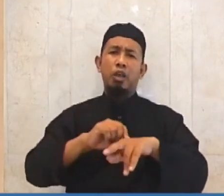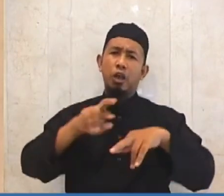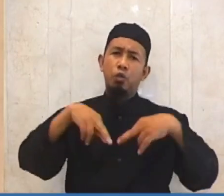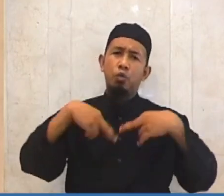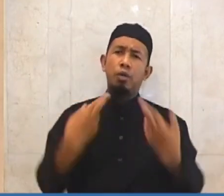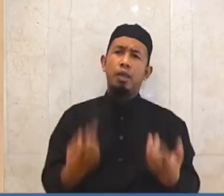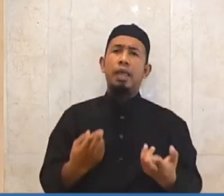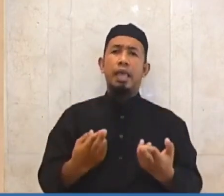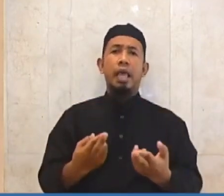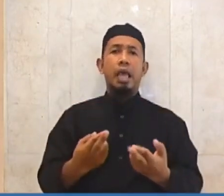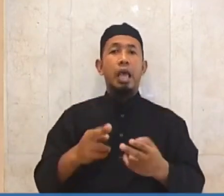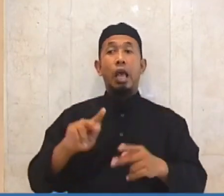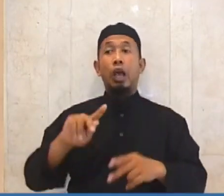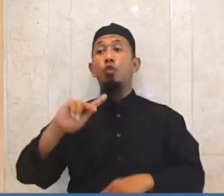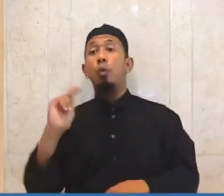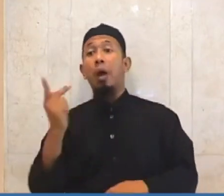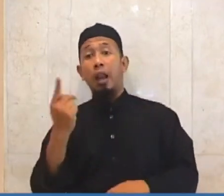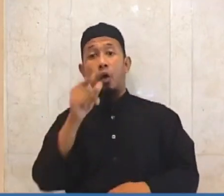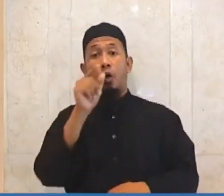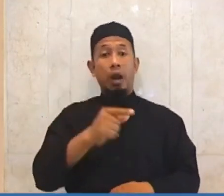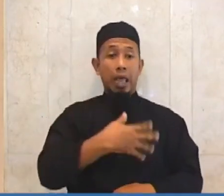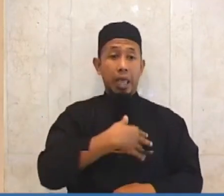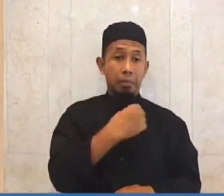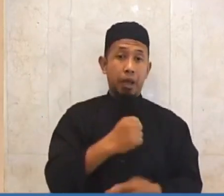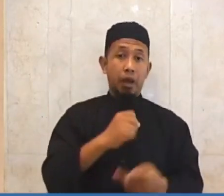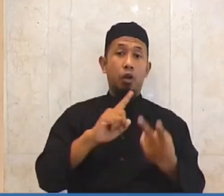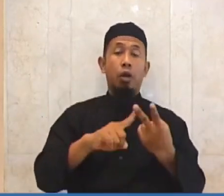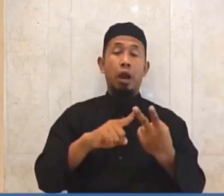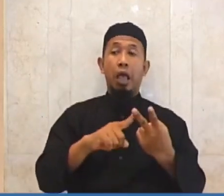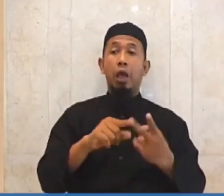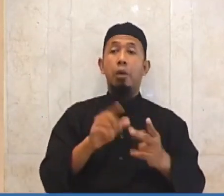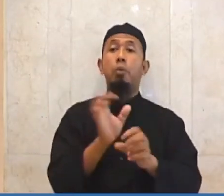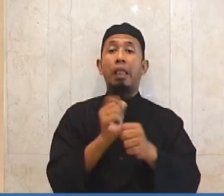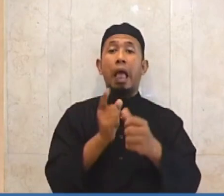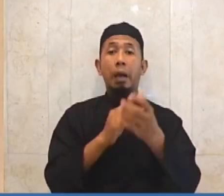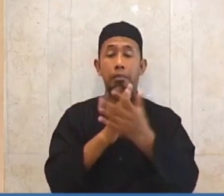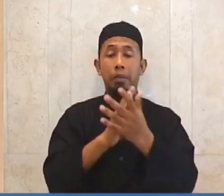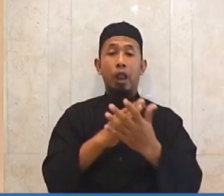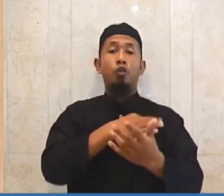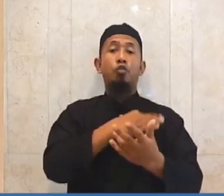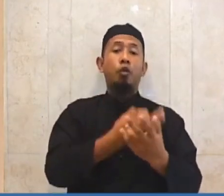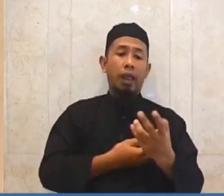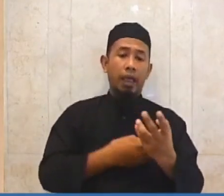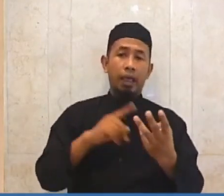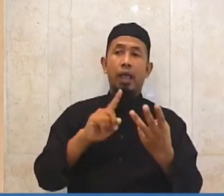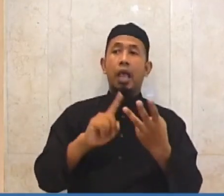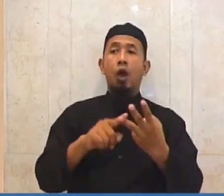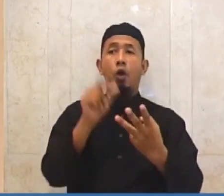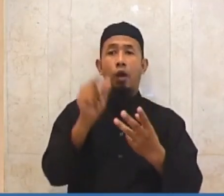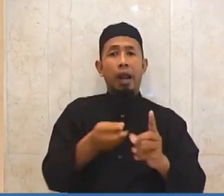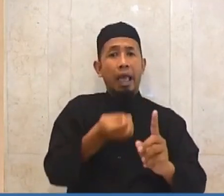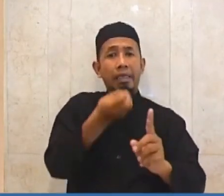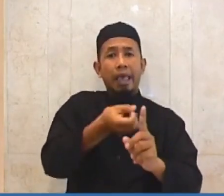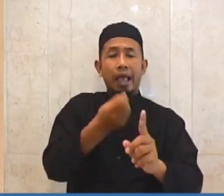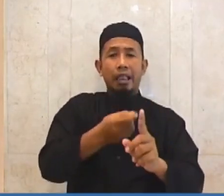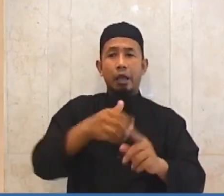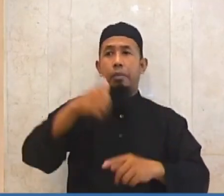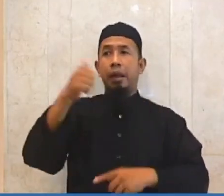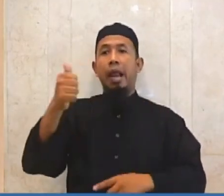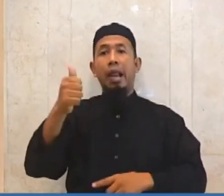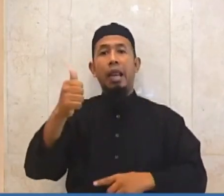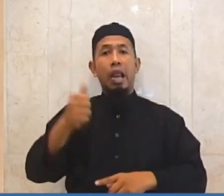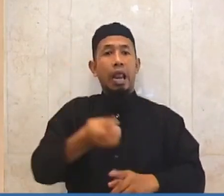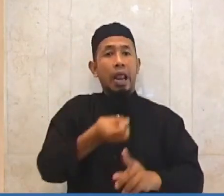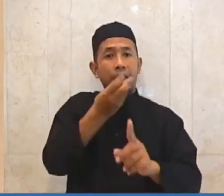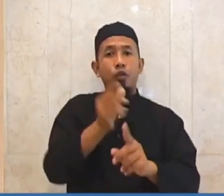dan beramal saleh dan saling memberi nasihat dalam kebaikan kebenaran ataupun kesabaran dan dan bila Selesai